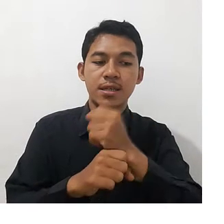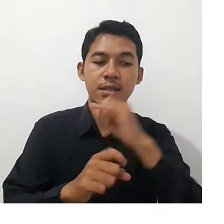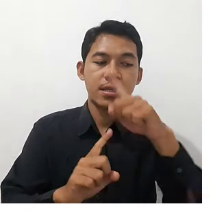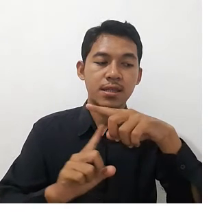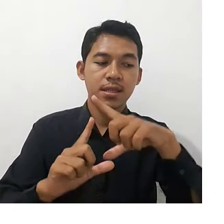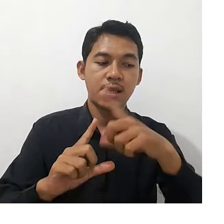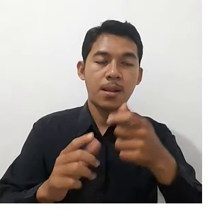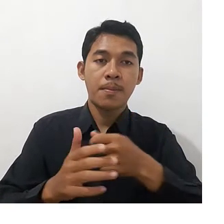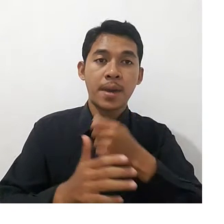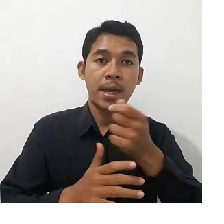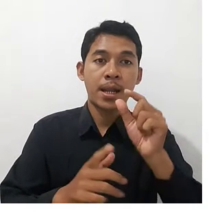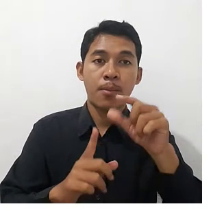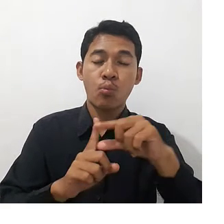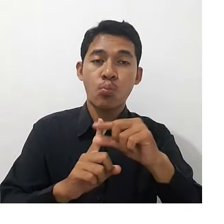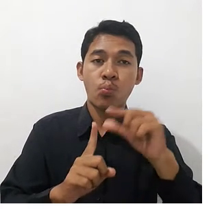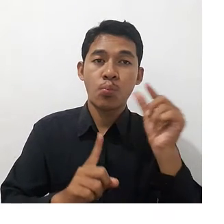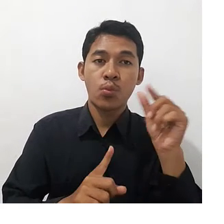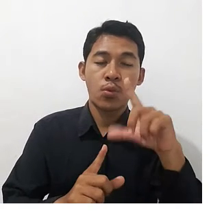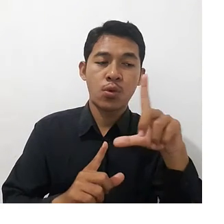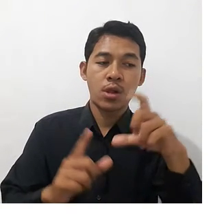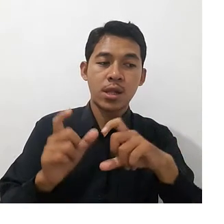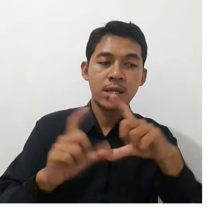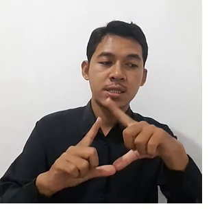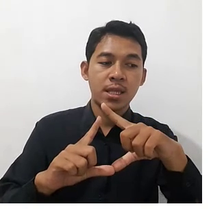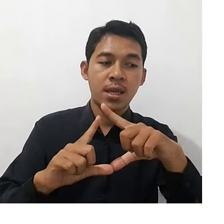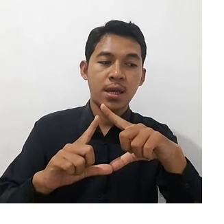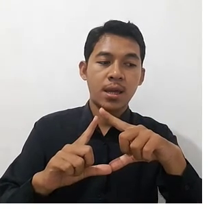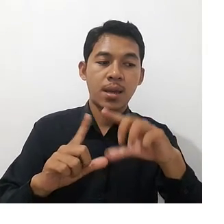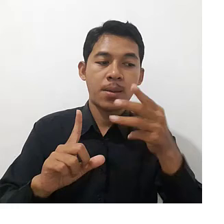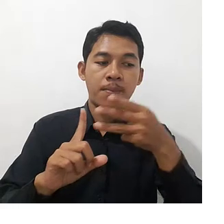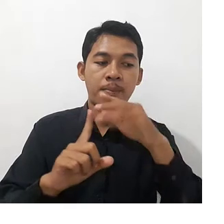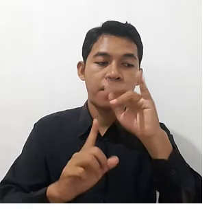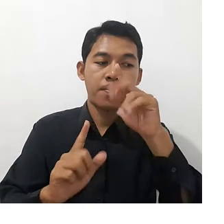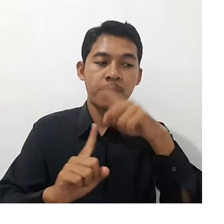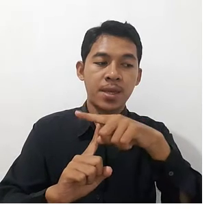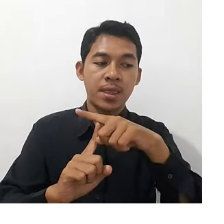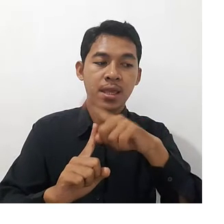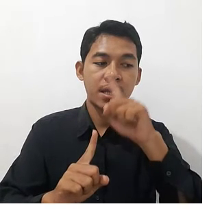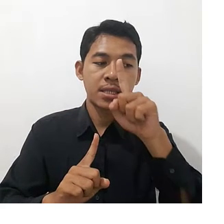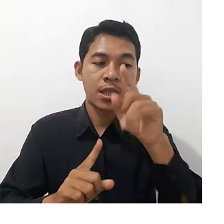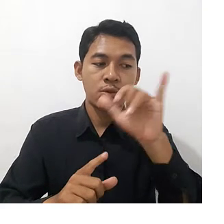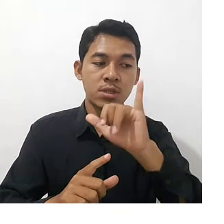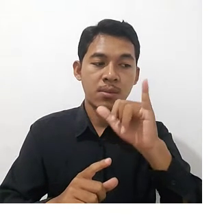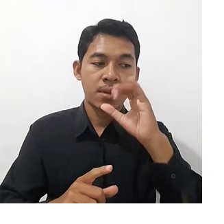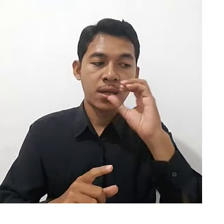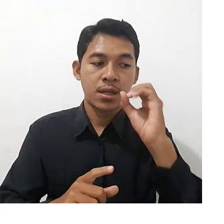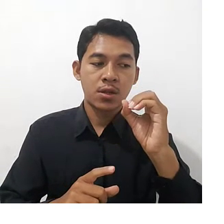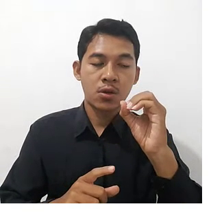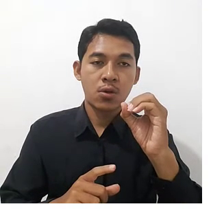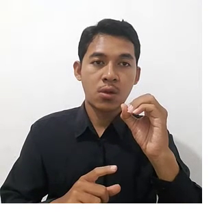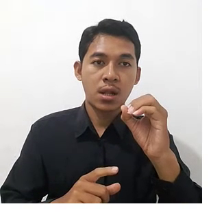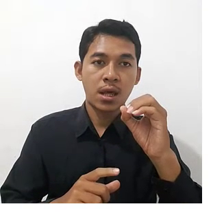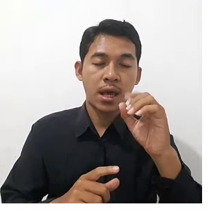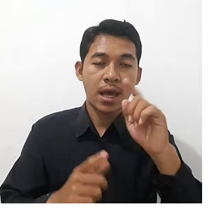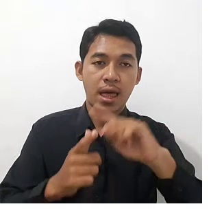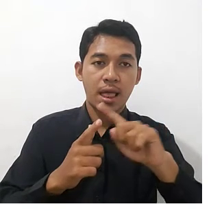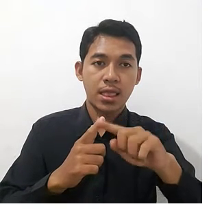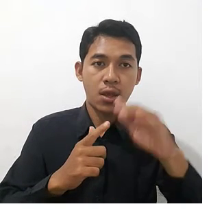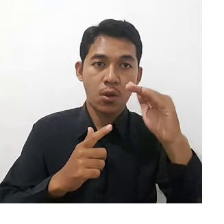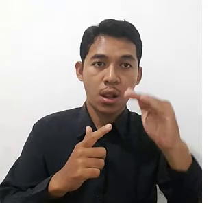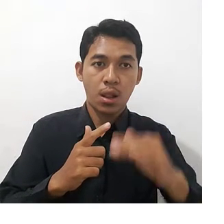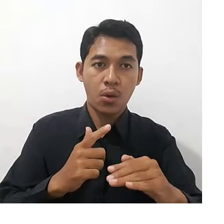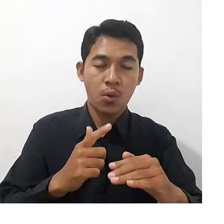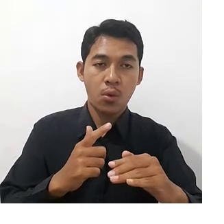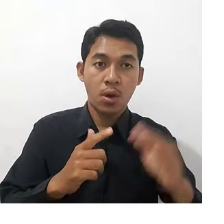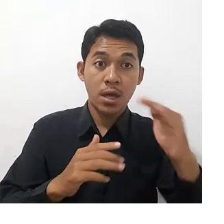ya. Pulsa-pulsa ini dia terdapat bit. Nah, bitnya itu ada bit satu sama bit nol. Nol tuh kita anggap juga sebagai low dan